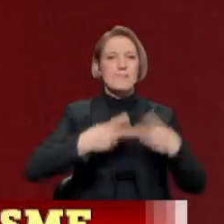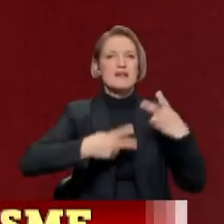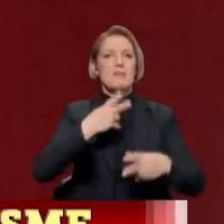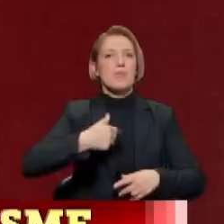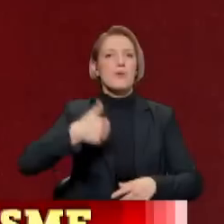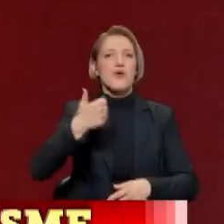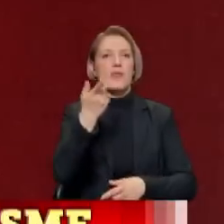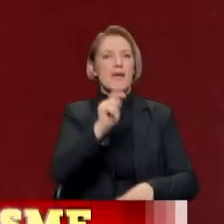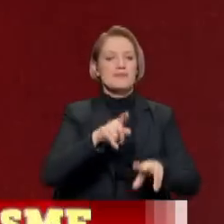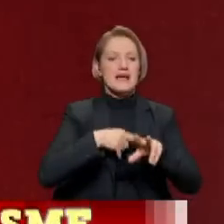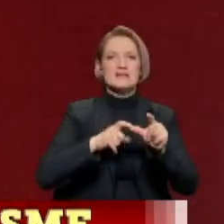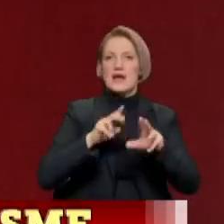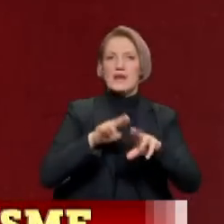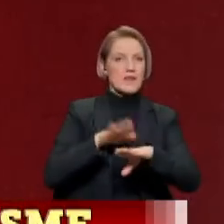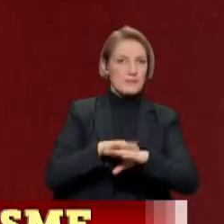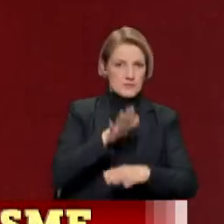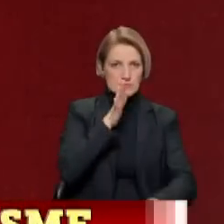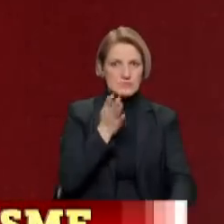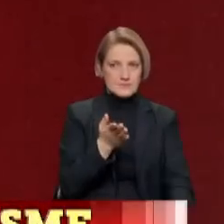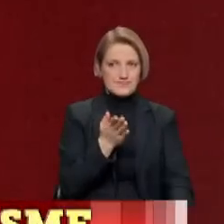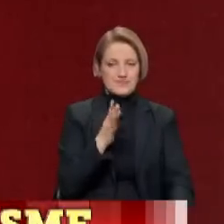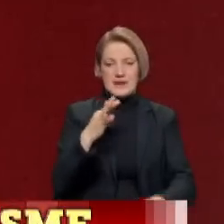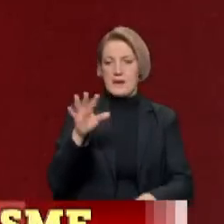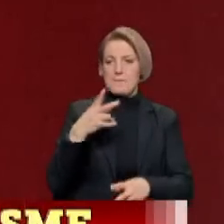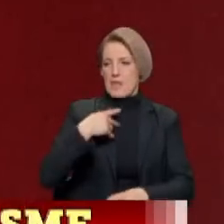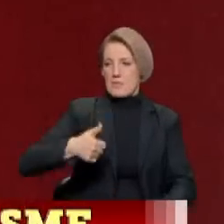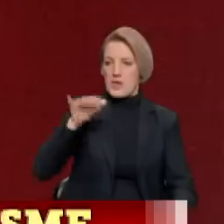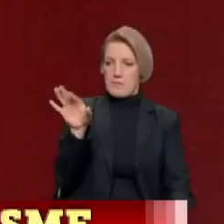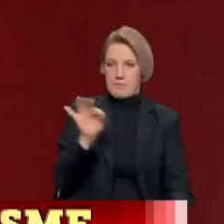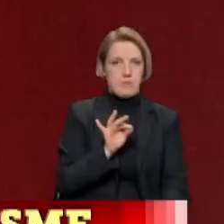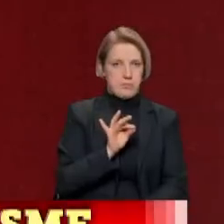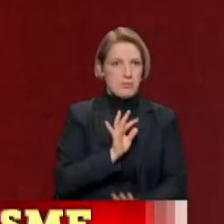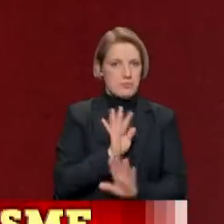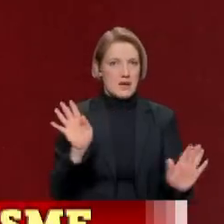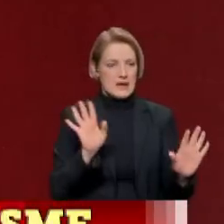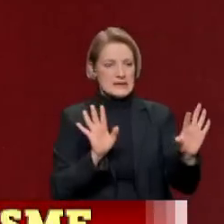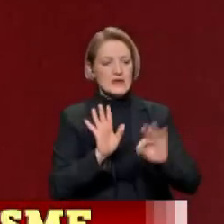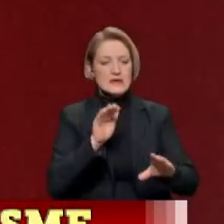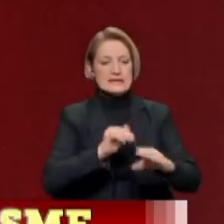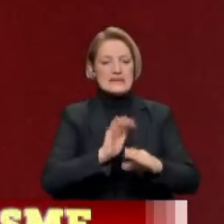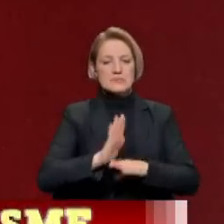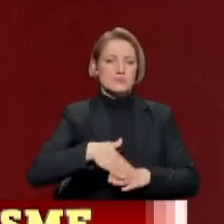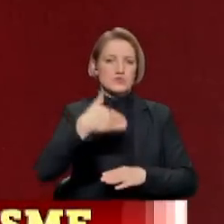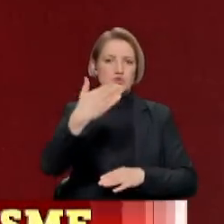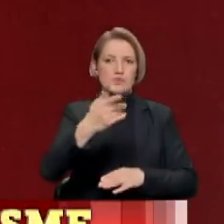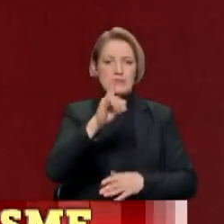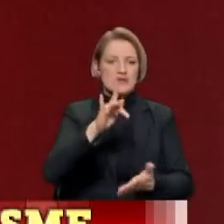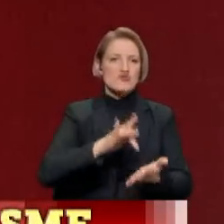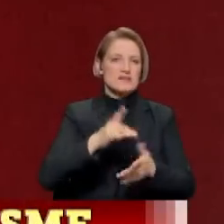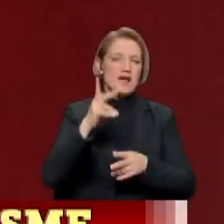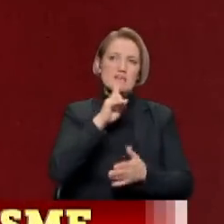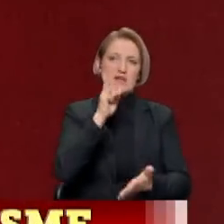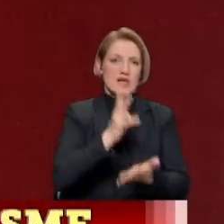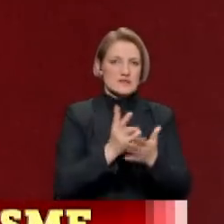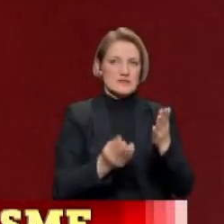yaptılar? YSK ne yaptı? Seçildi belediye başkanı. Seçimden sonra bir cezası